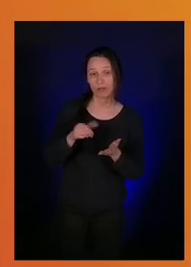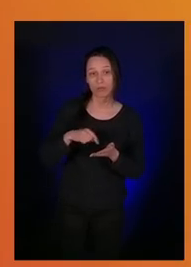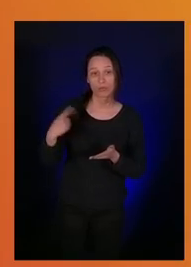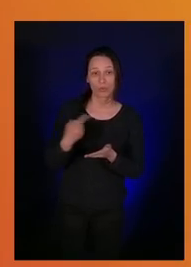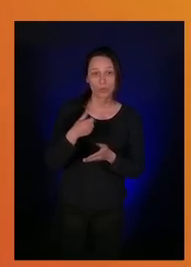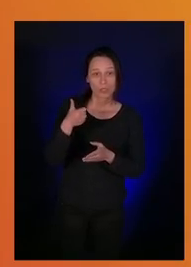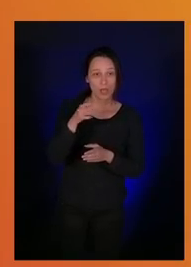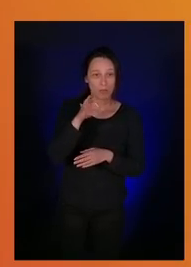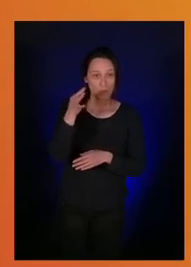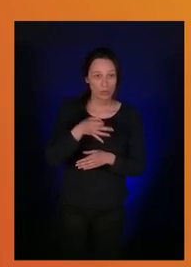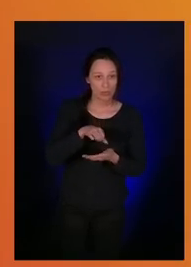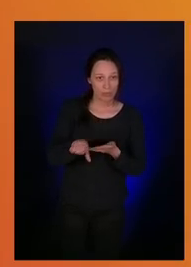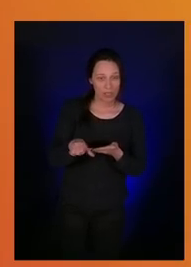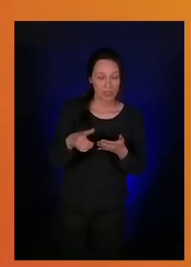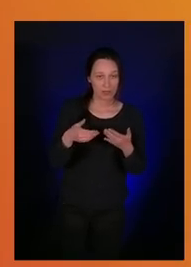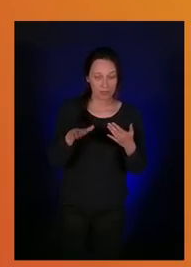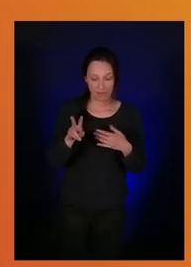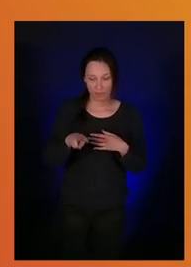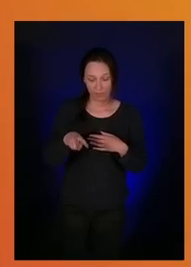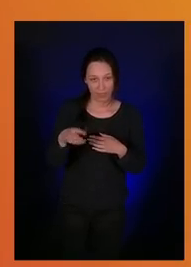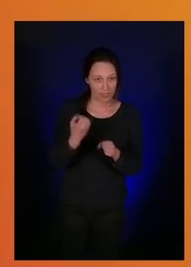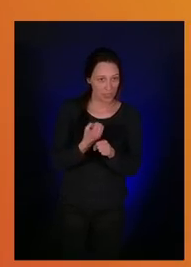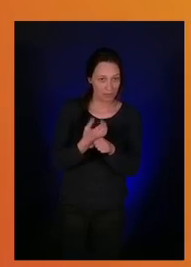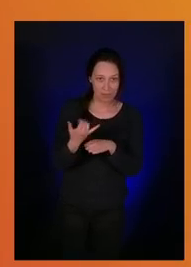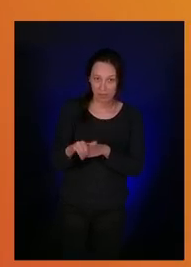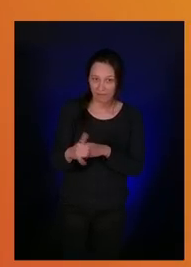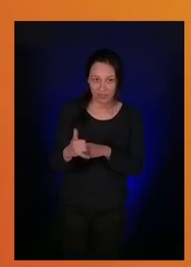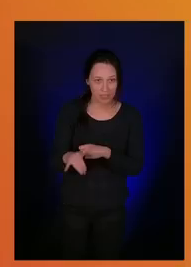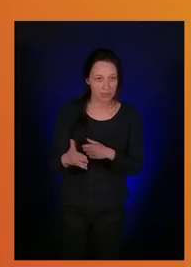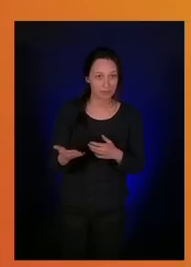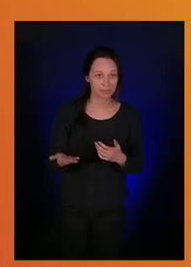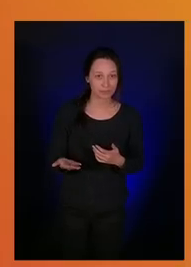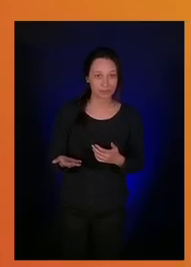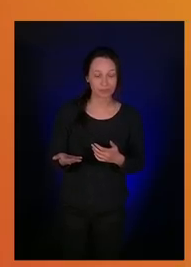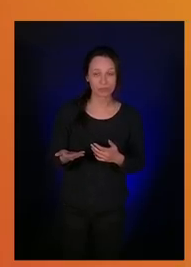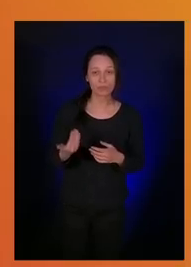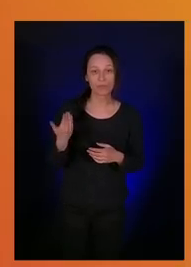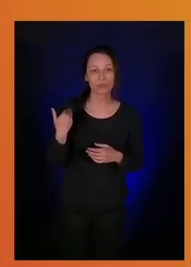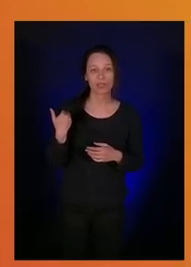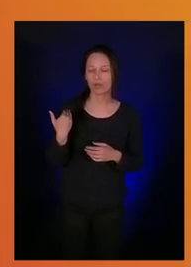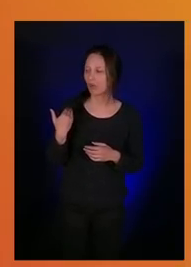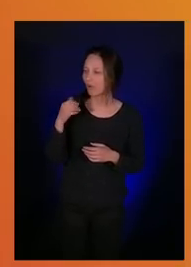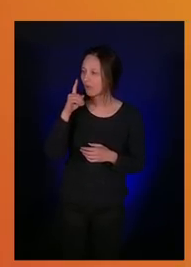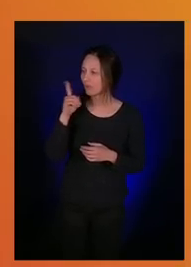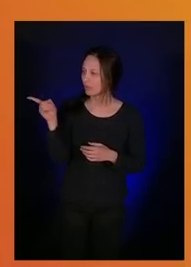du travail à faire sur l'ensemble des cotisations. L'exemple qui avait été cité par le camarade tout à l'heure retraité des IEG